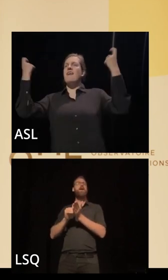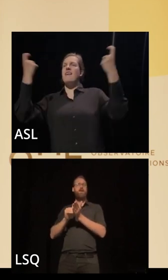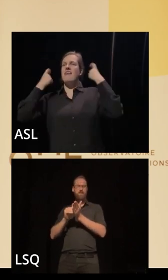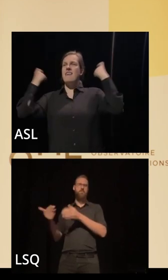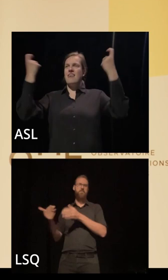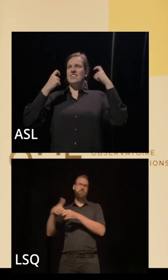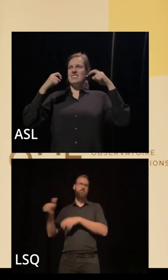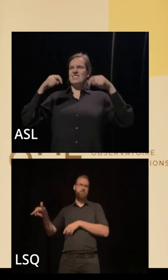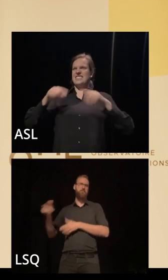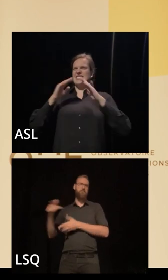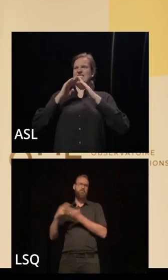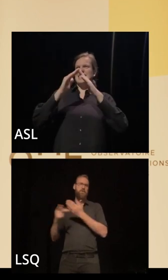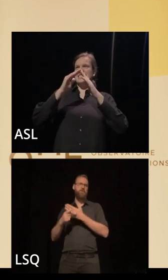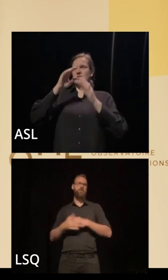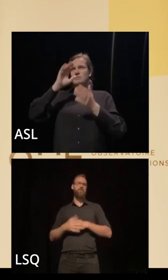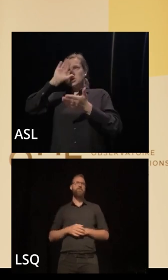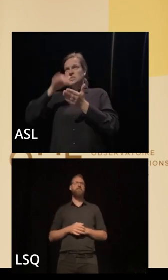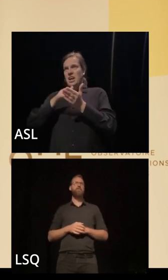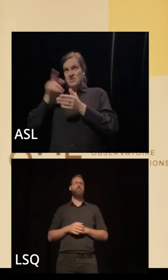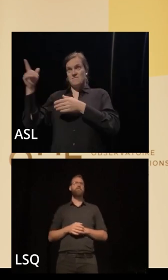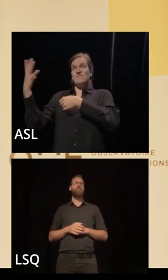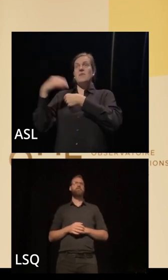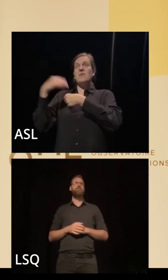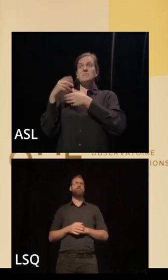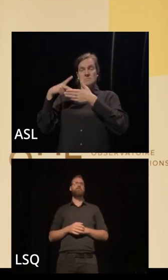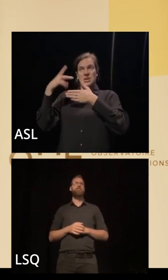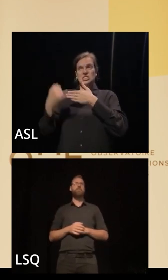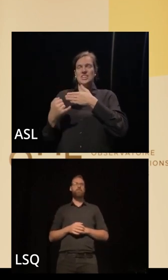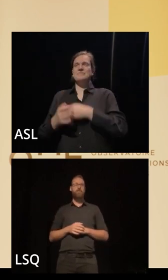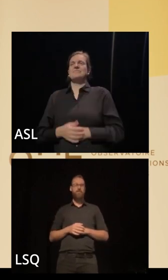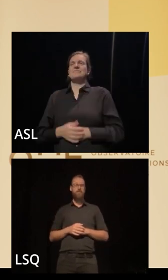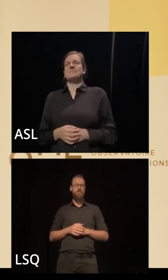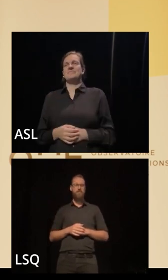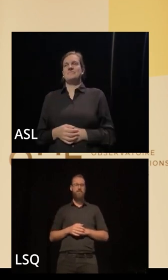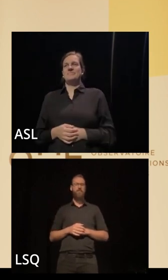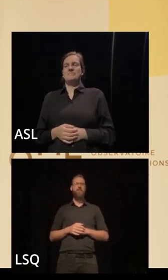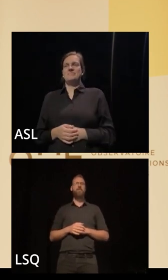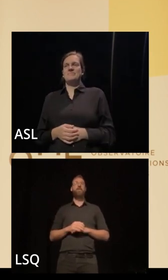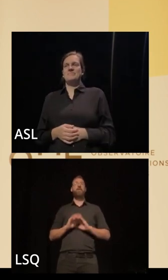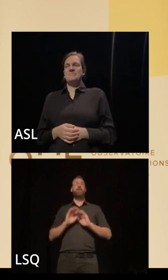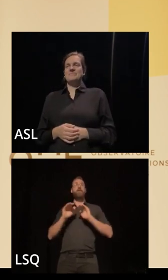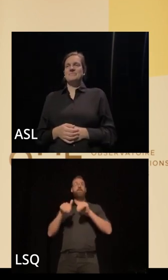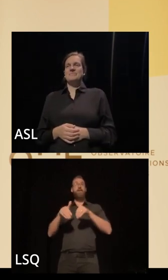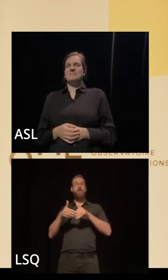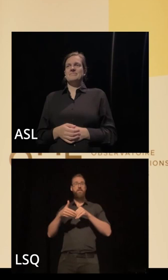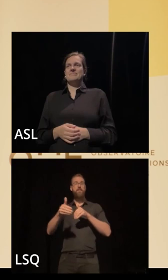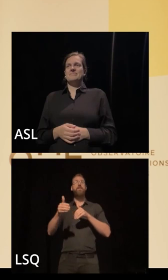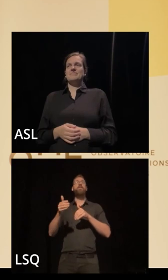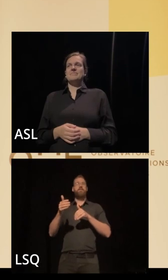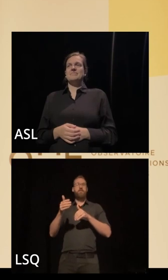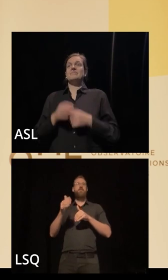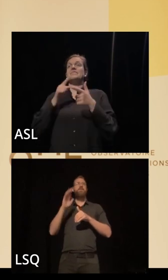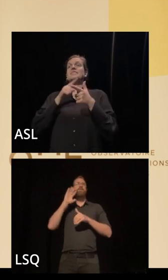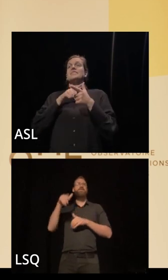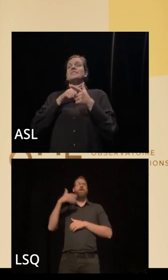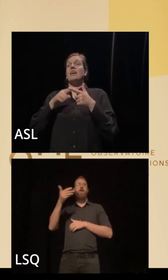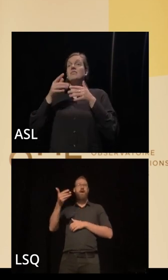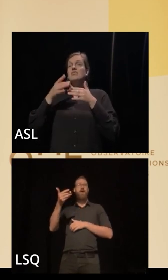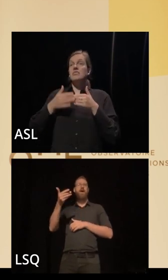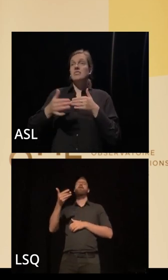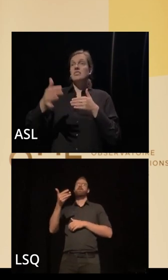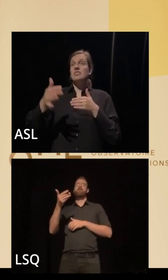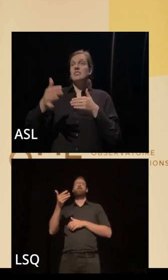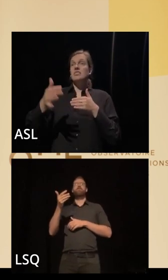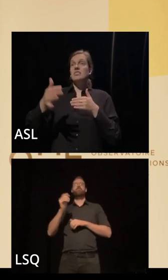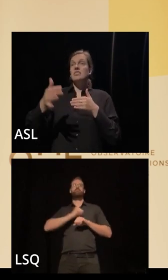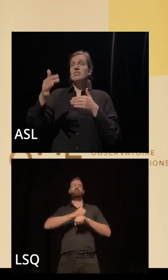ce moment-là, suite à cela, elle amarine par la suite, au courant du Saint-Laurent, son parcours en art vivant